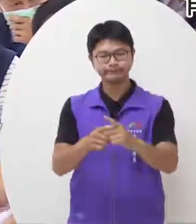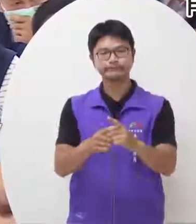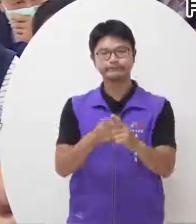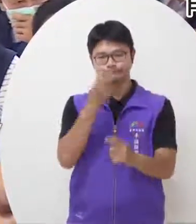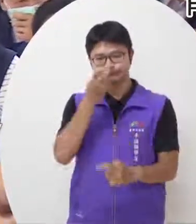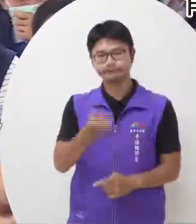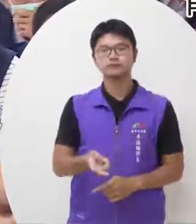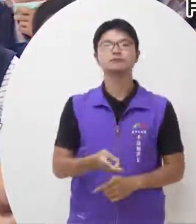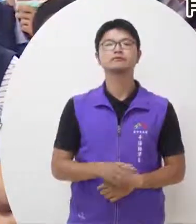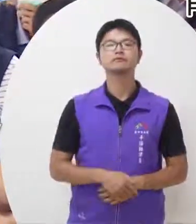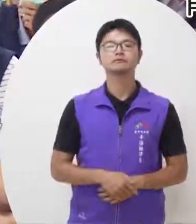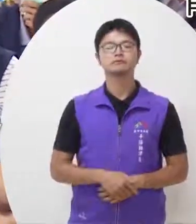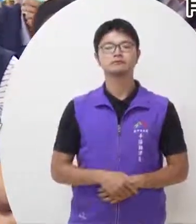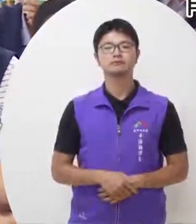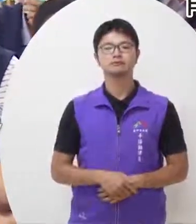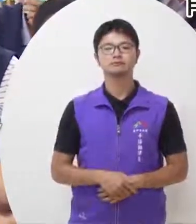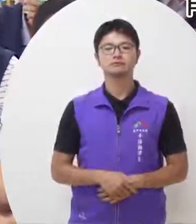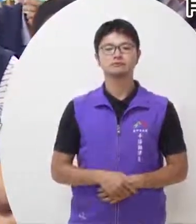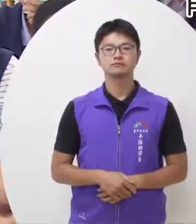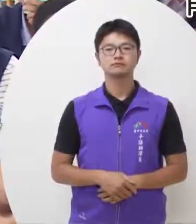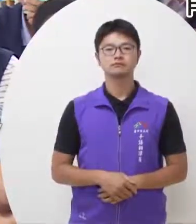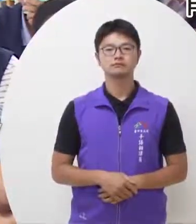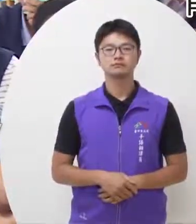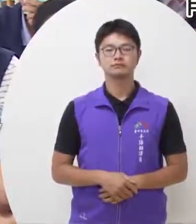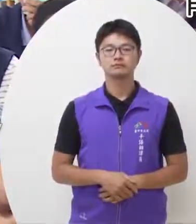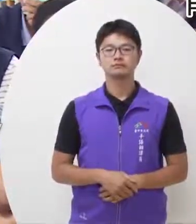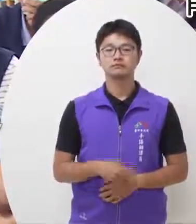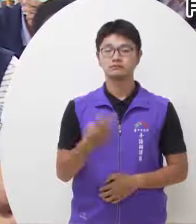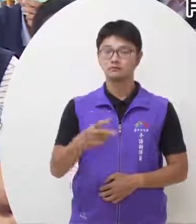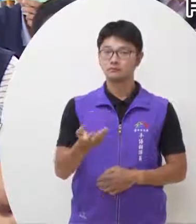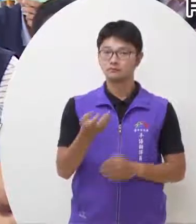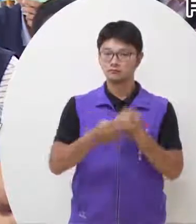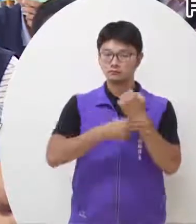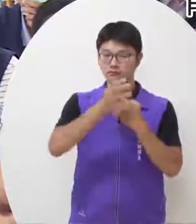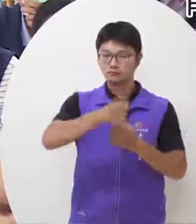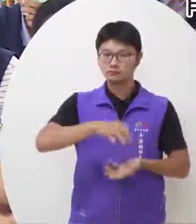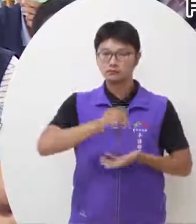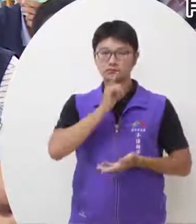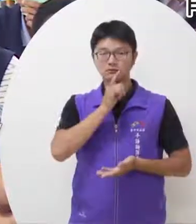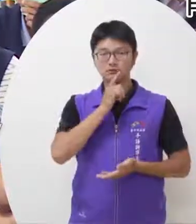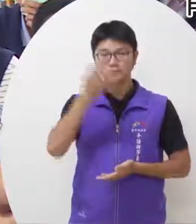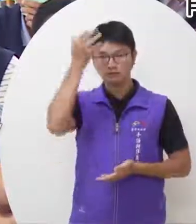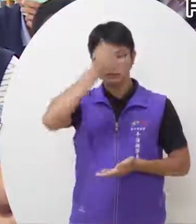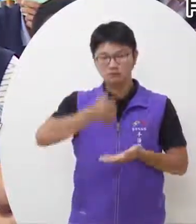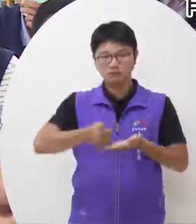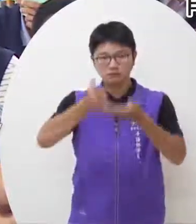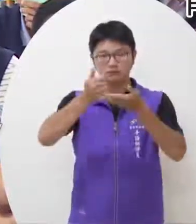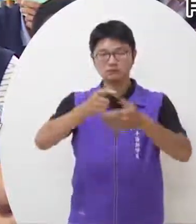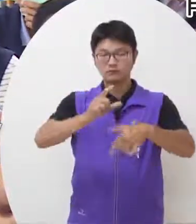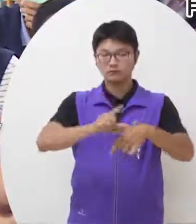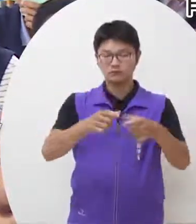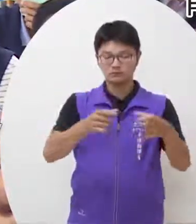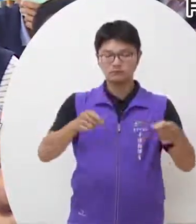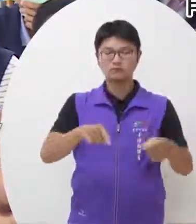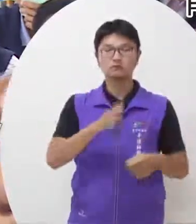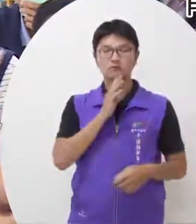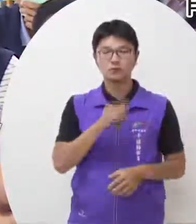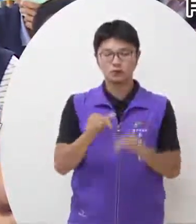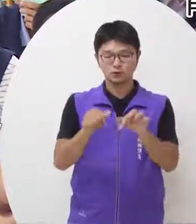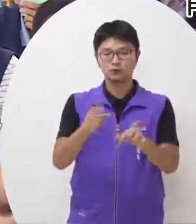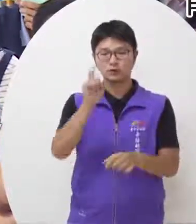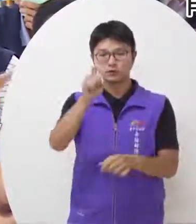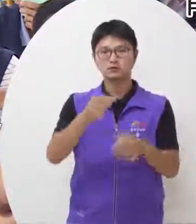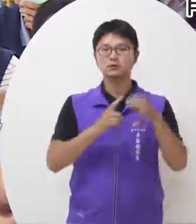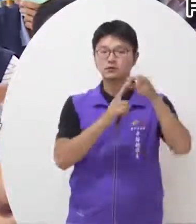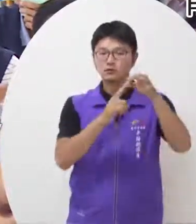来跟大家确认一下。那另外刚才有里长提到，彭里长提到，主要敬老爱心卡能不能用在双十公车哦，一定是可以。因为